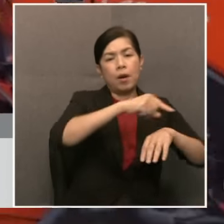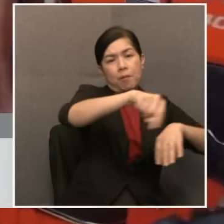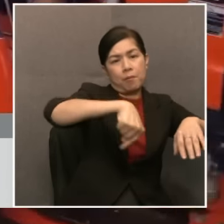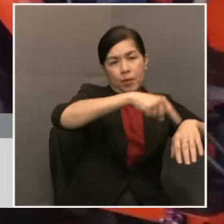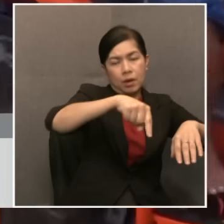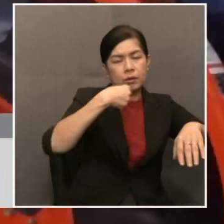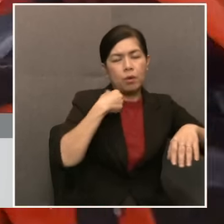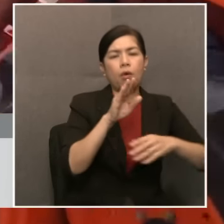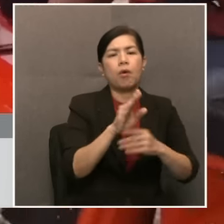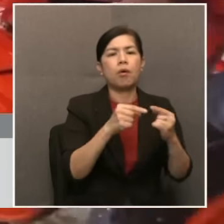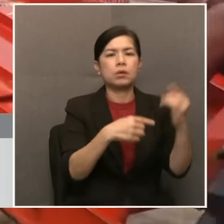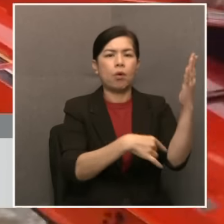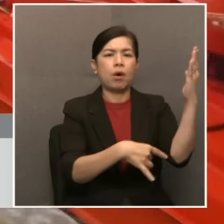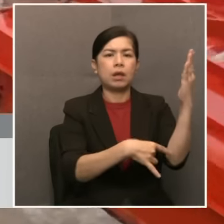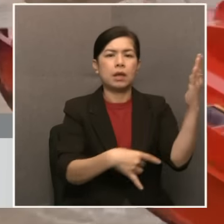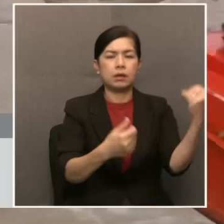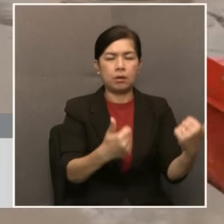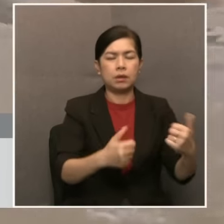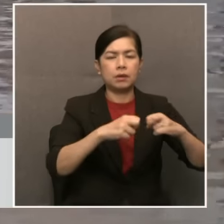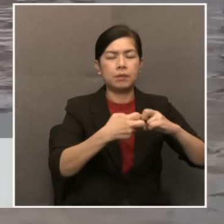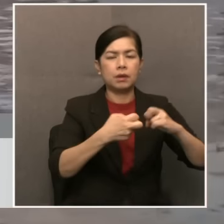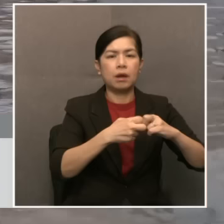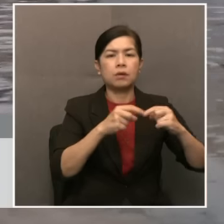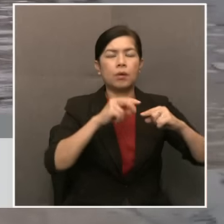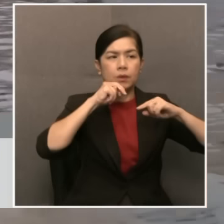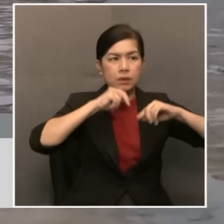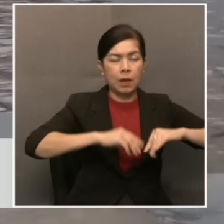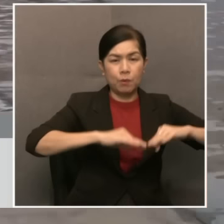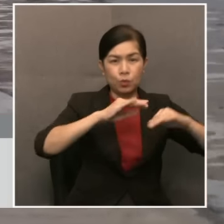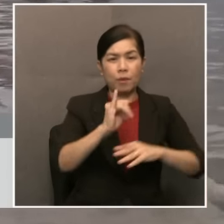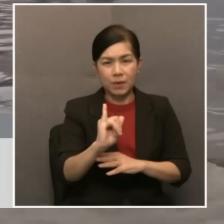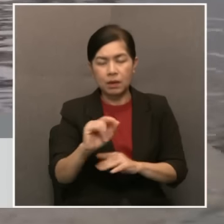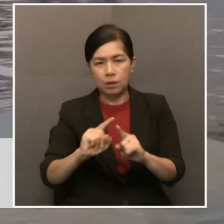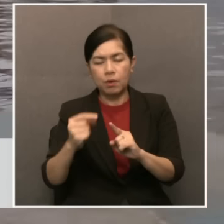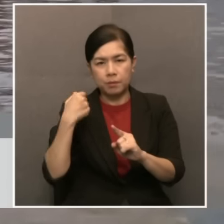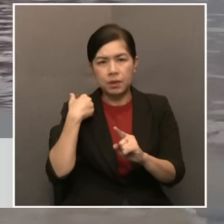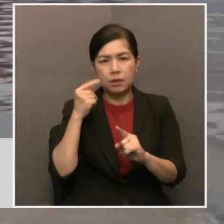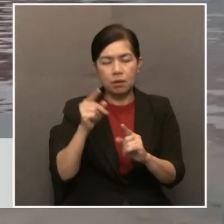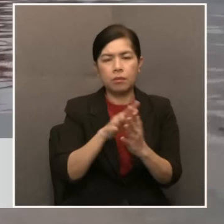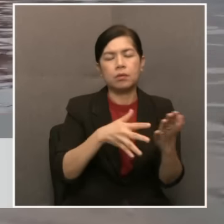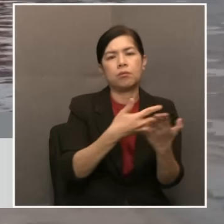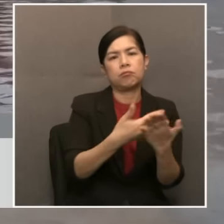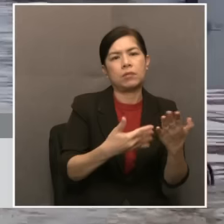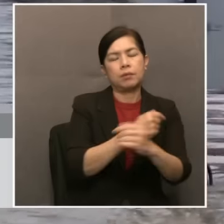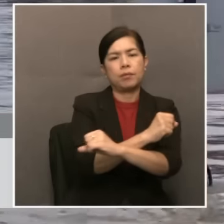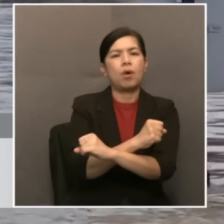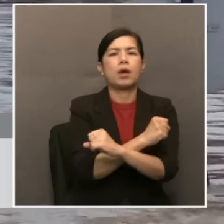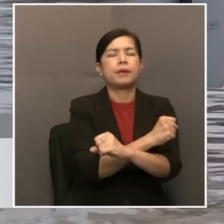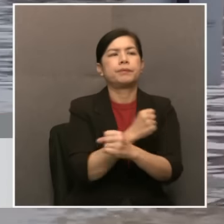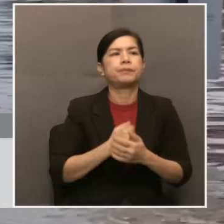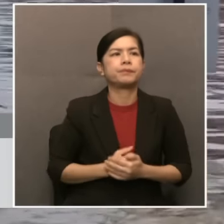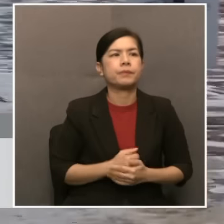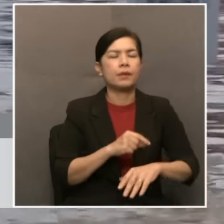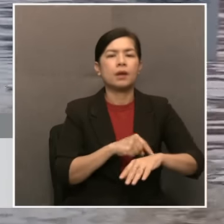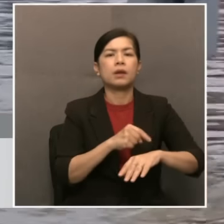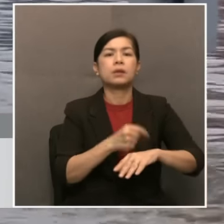ใหญ่ตอนนี้น้ำยังไม่ท่วมเจ้าหน้าที่ก็เลยต้องเร่งระบายน้ำเพื่อป้องกันพื้นที่เศรษฐกิจค่ะก่อนหน้านี้เมื่อเวลาประมาณ4นาฬิกาเท